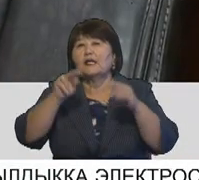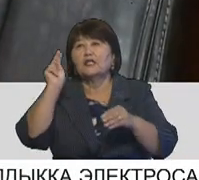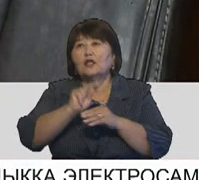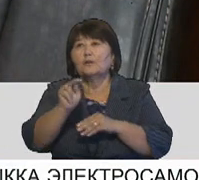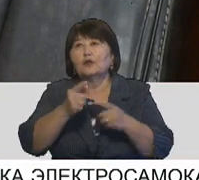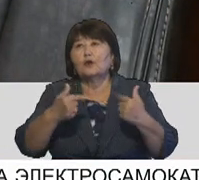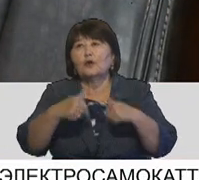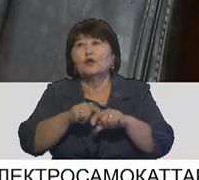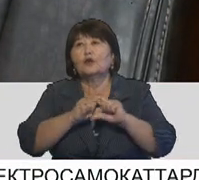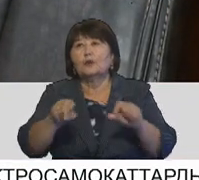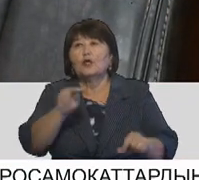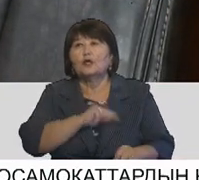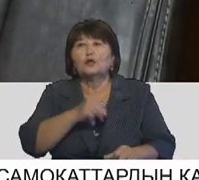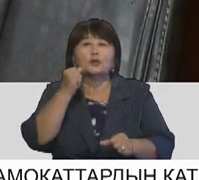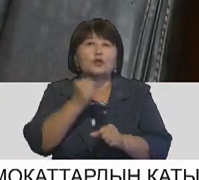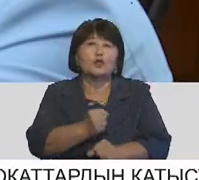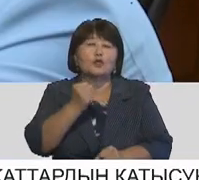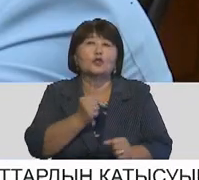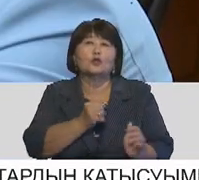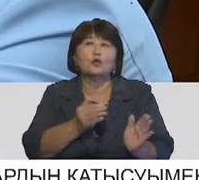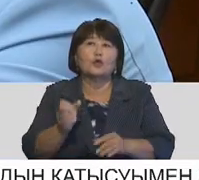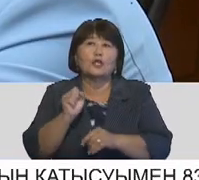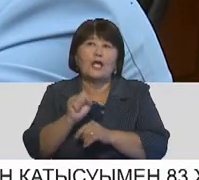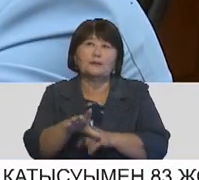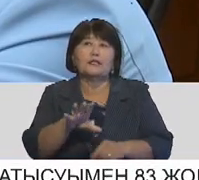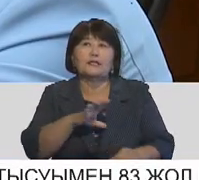ұйымдарындағы ұйымдардың жұмысын күшейту тапсырылды.